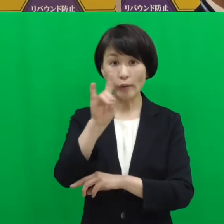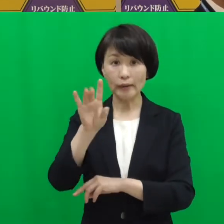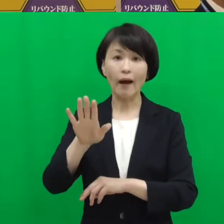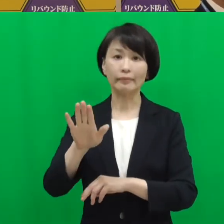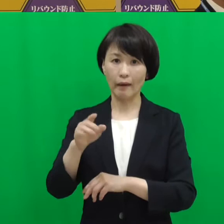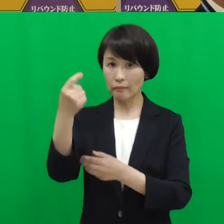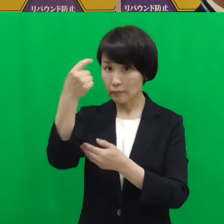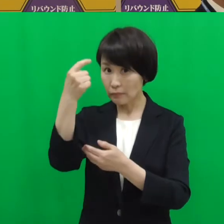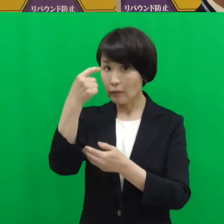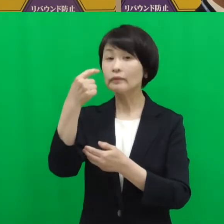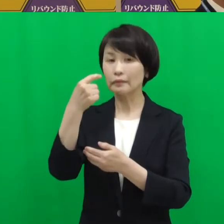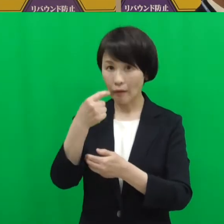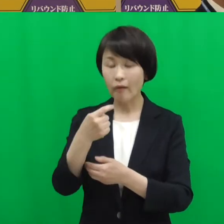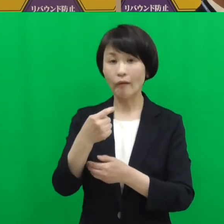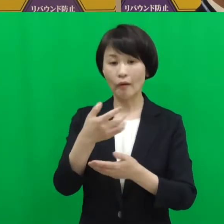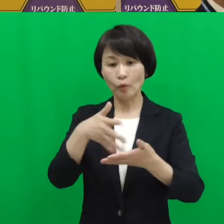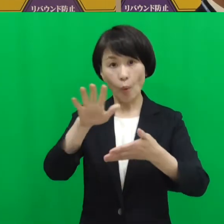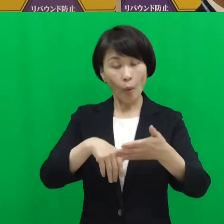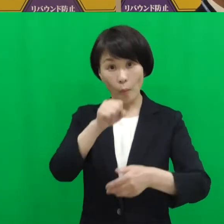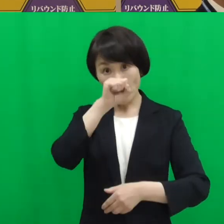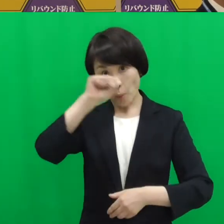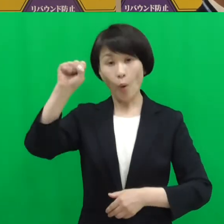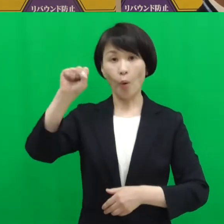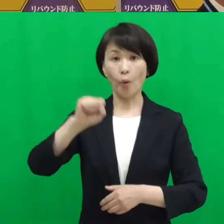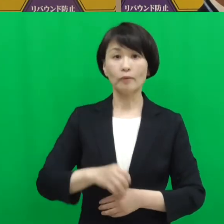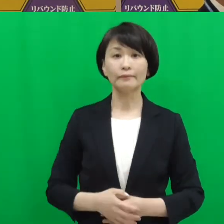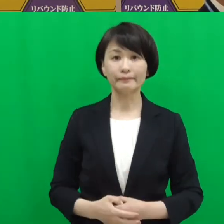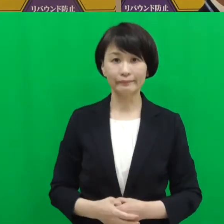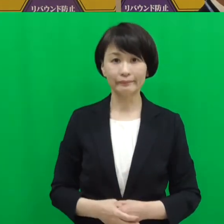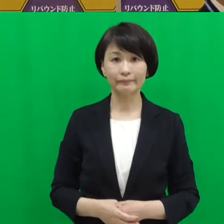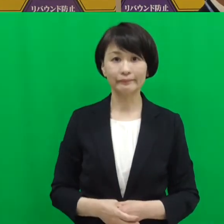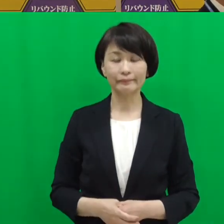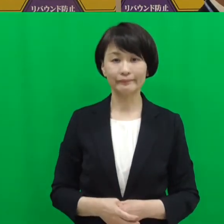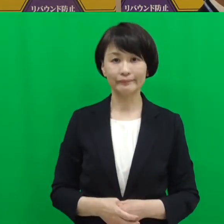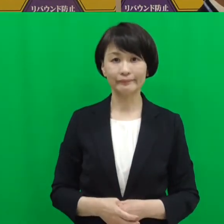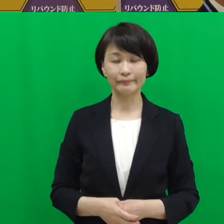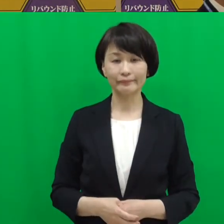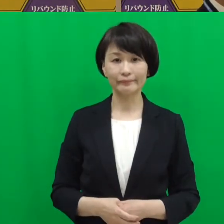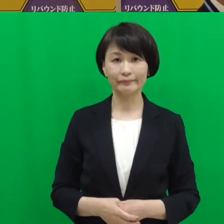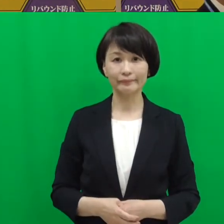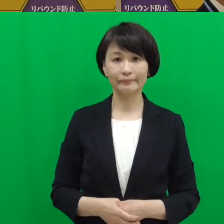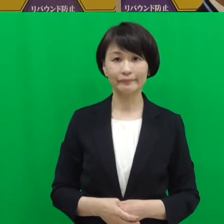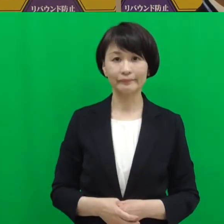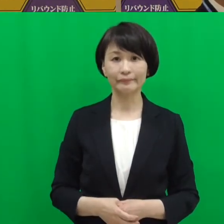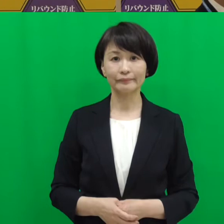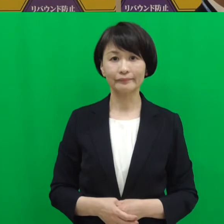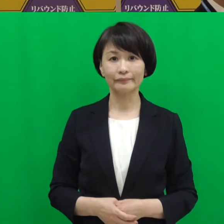ですけども、その時に今できるんだと思って